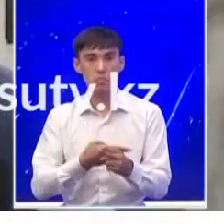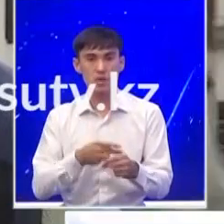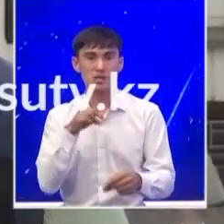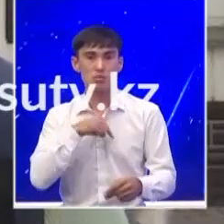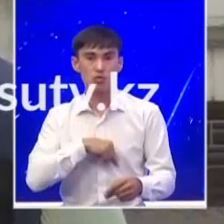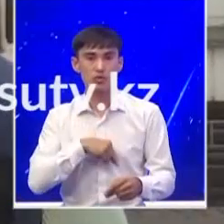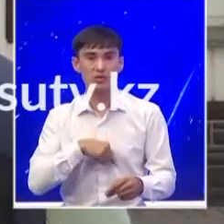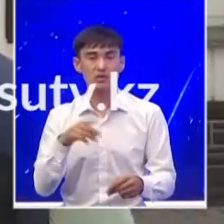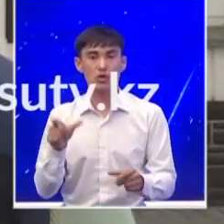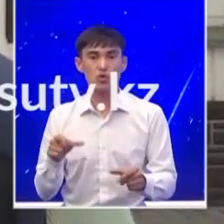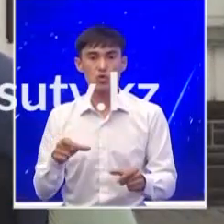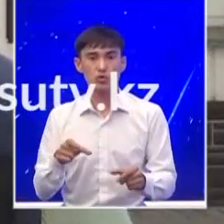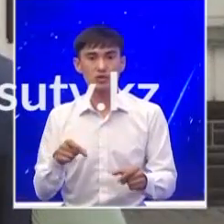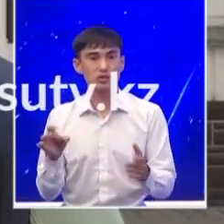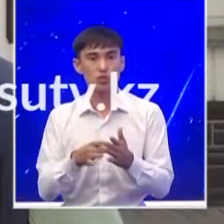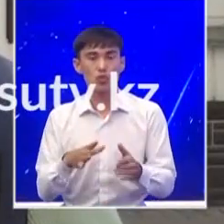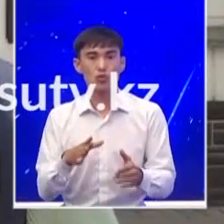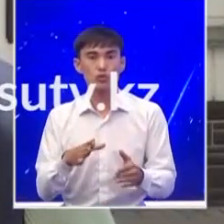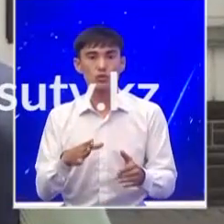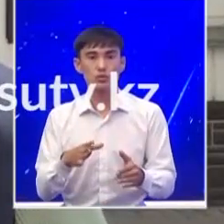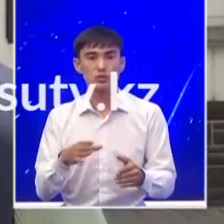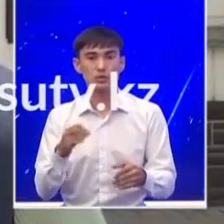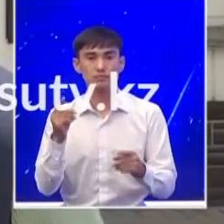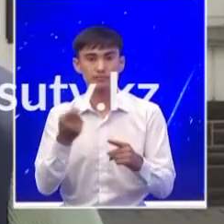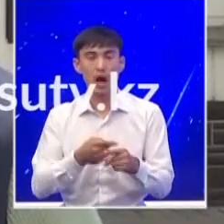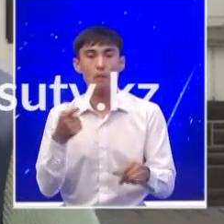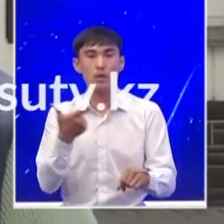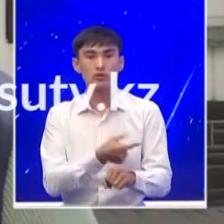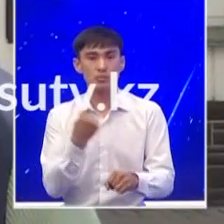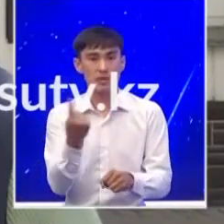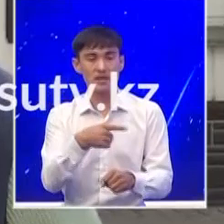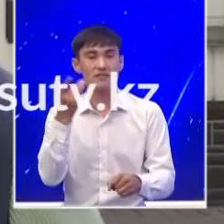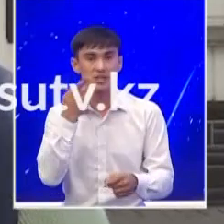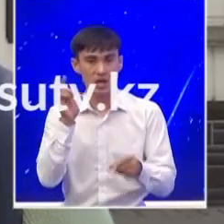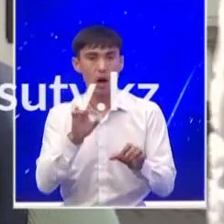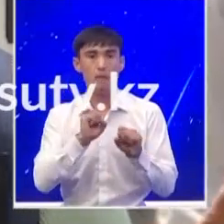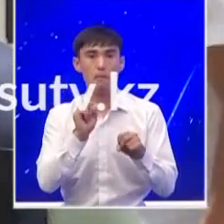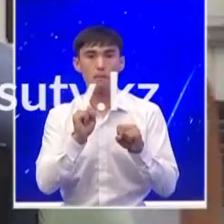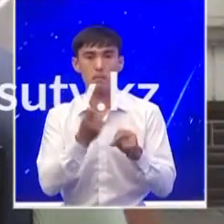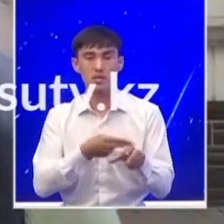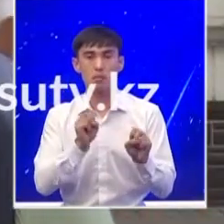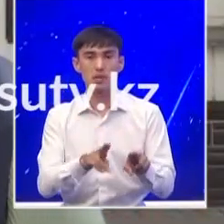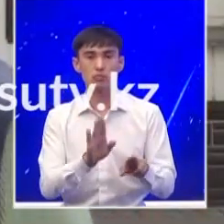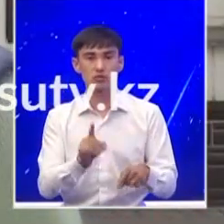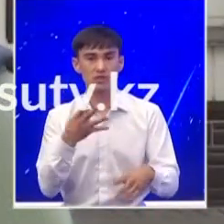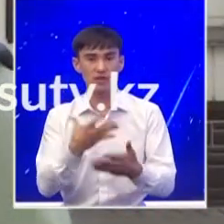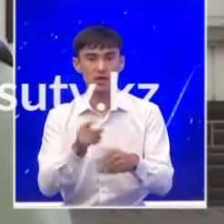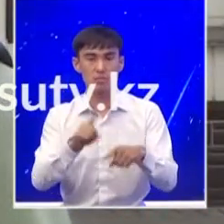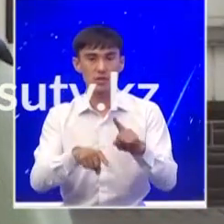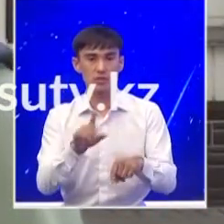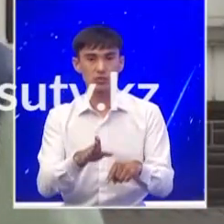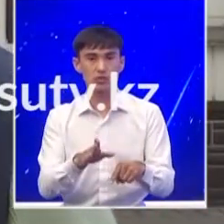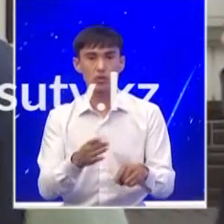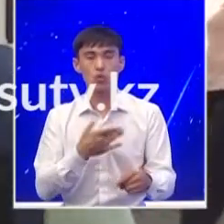серьезно рискуют своим здоровьем каждый день, а получив прививку, могут навсегда обезопасить себя и своих близких. В ежедневной суматохе у нас часто не